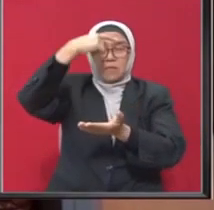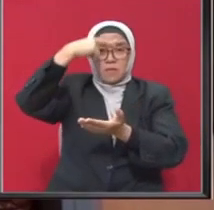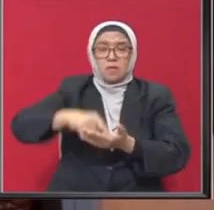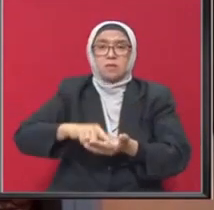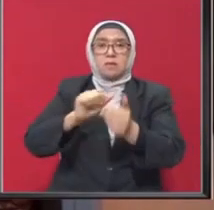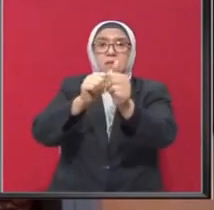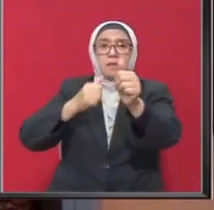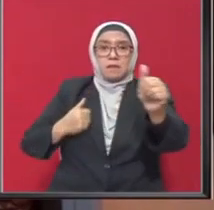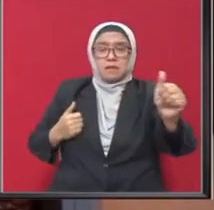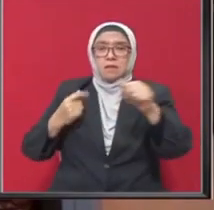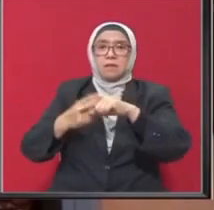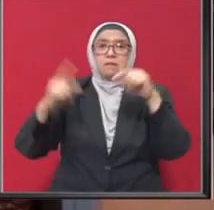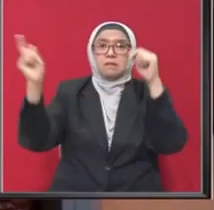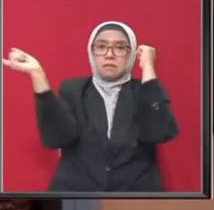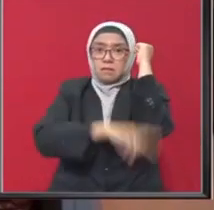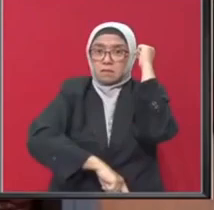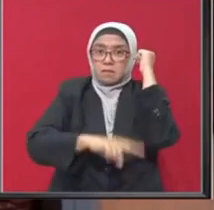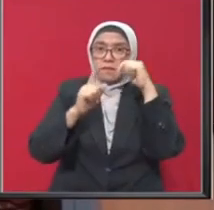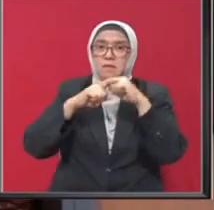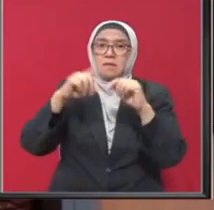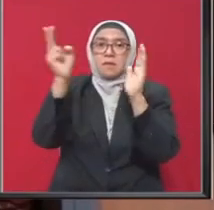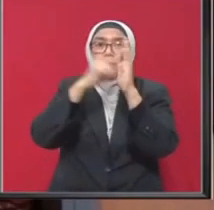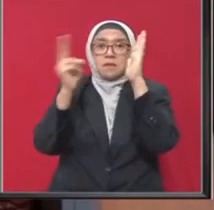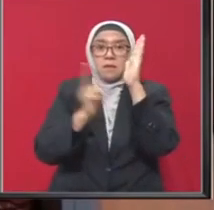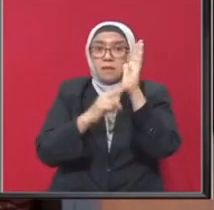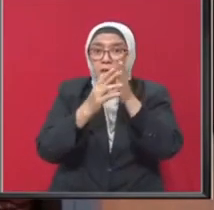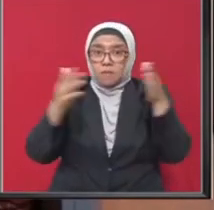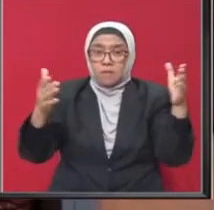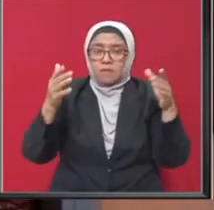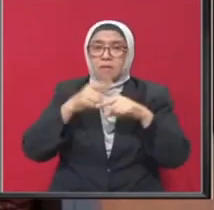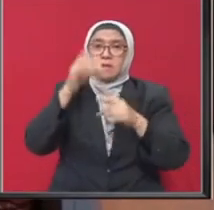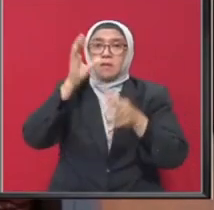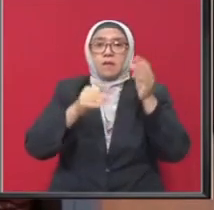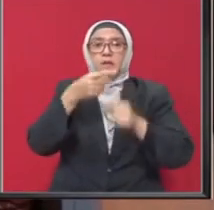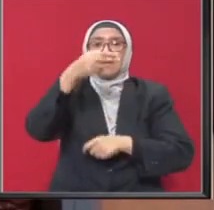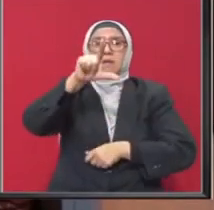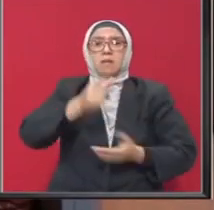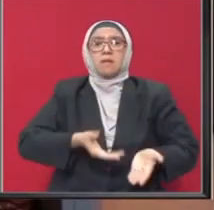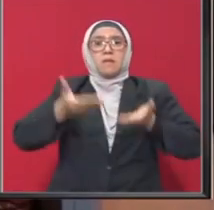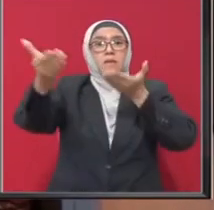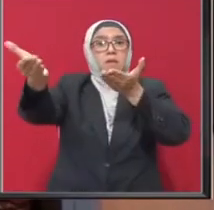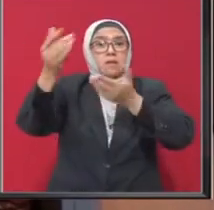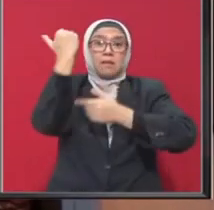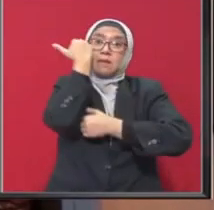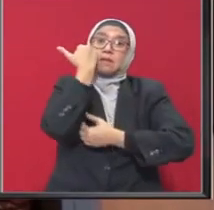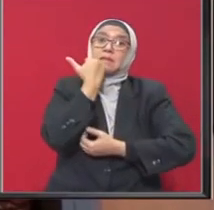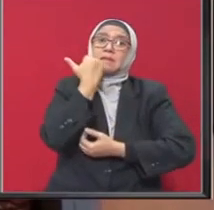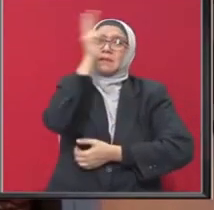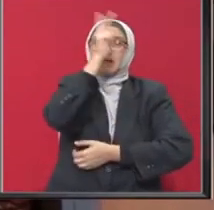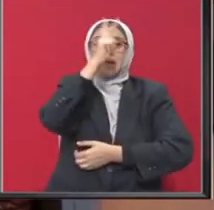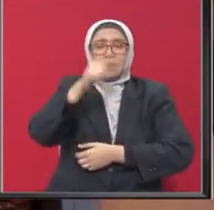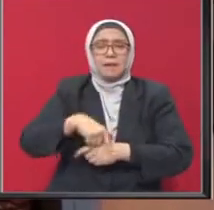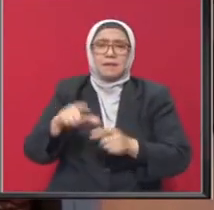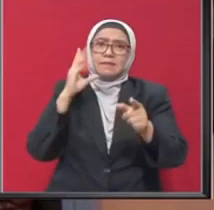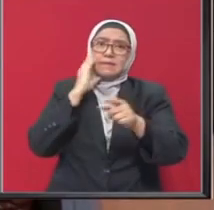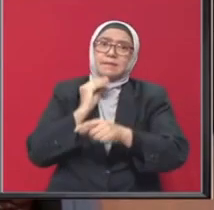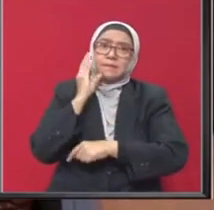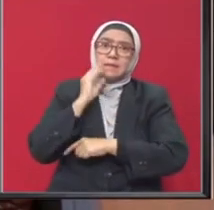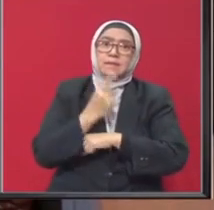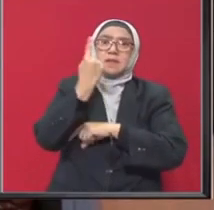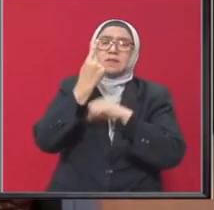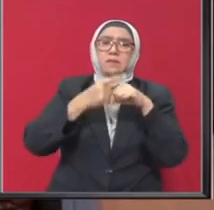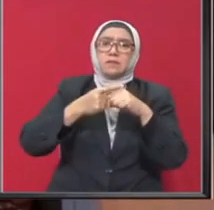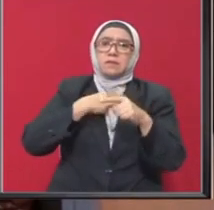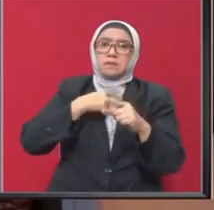implikasi perundangannya besar dan kalau perkara ini diambil ke mahkamah yang pertamanya kerajaan berdepan dengan 14 san